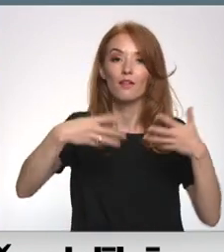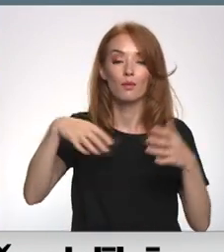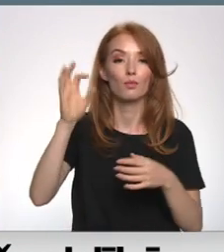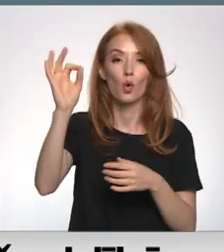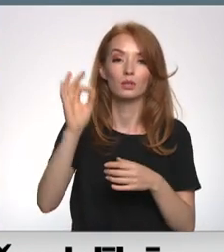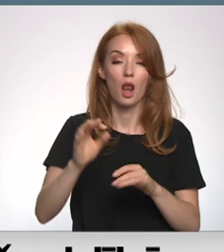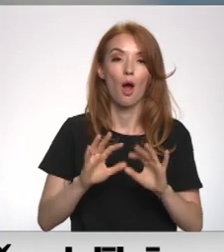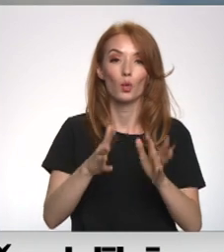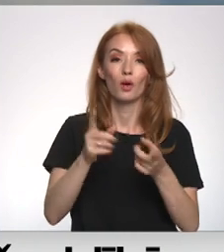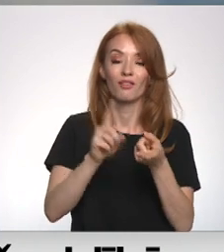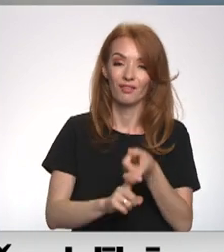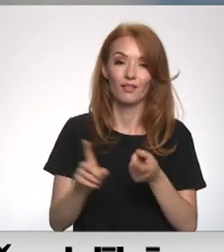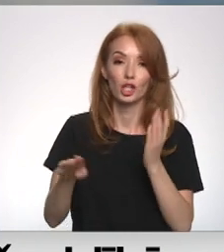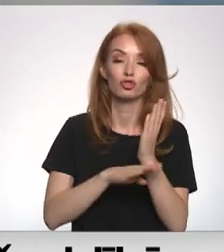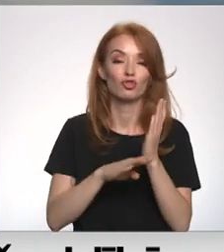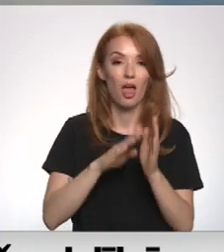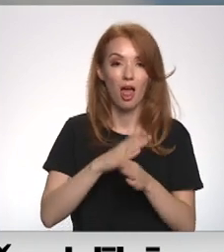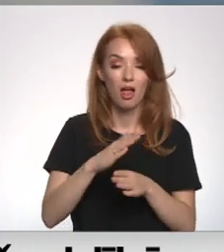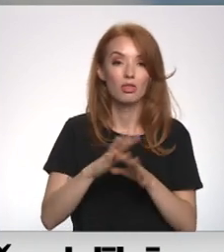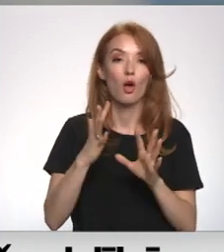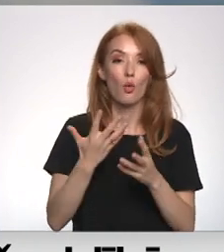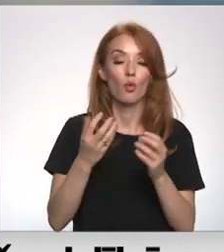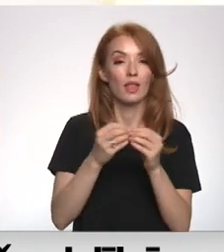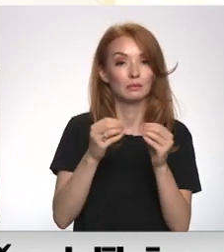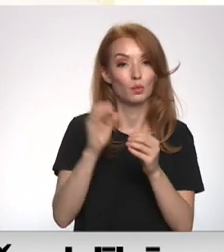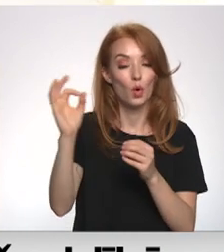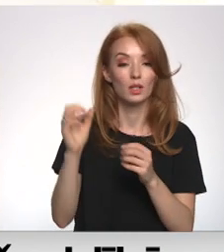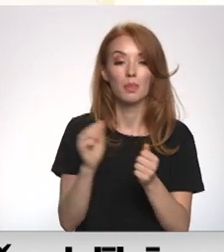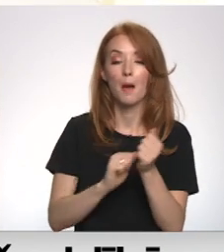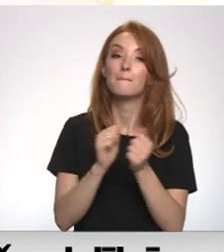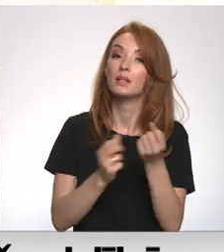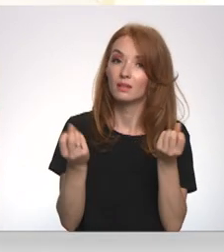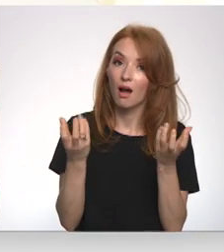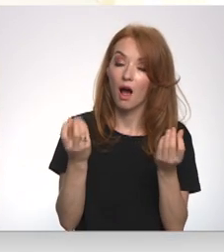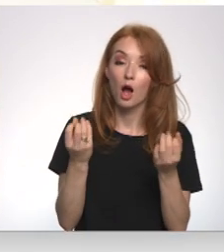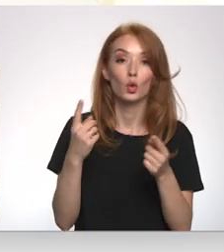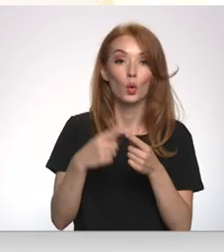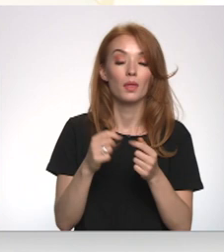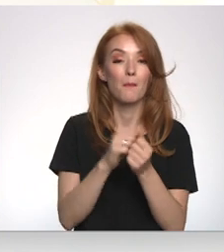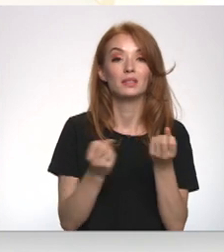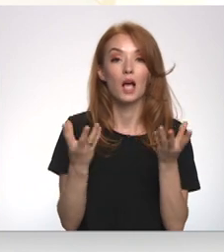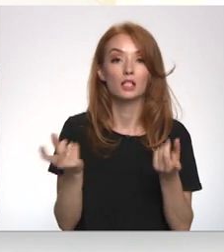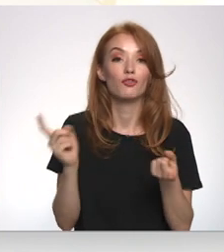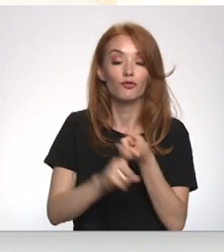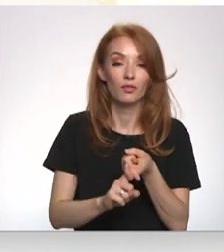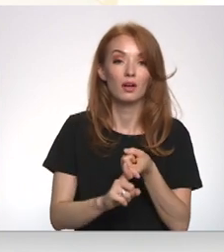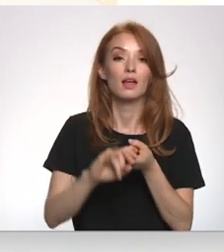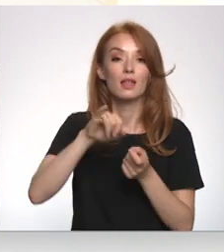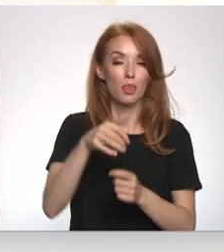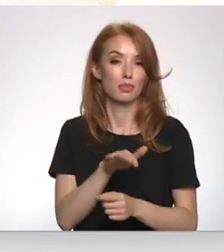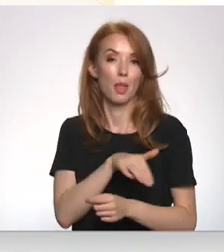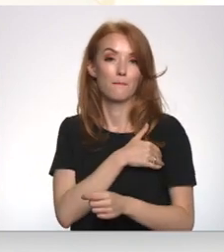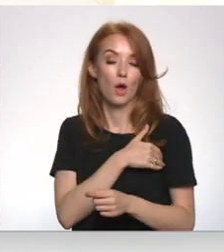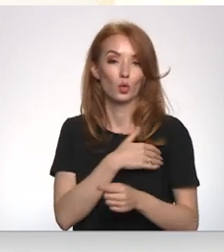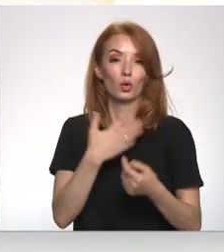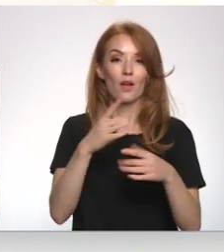apkuras nodrošina ar šķeldu un 10% ar dabas gāzi. Dabas gāze tiek pieslēgta tad, ja temperatūra ir jau